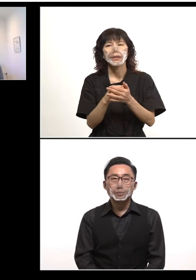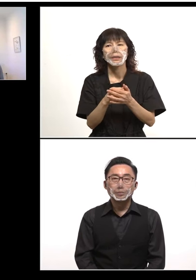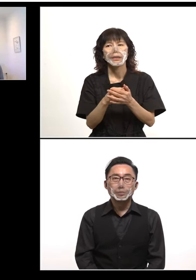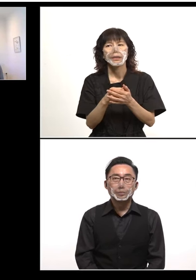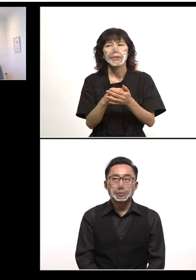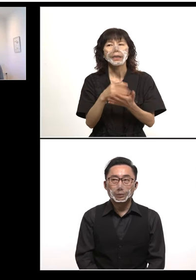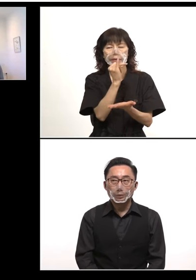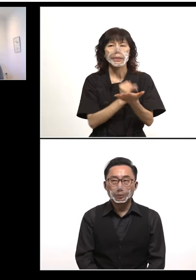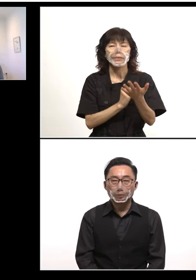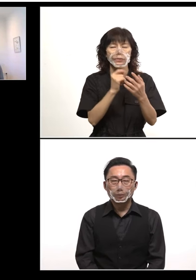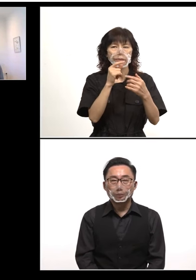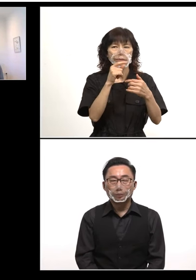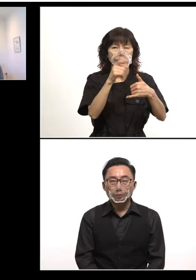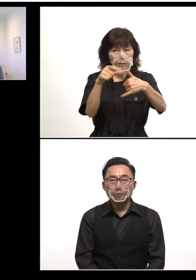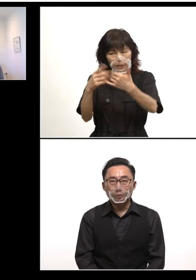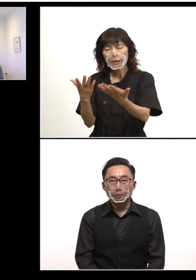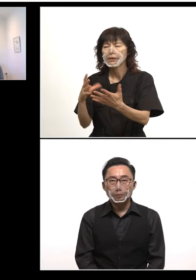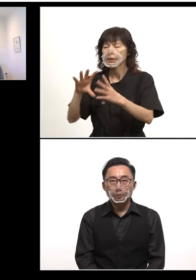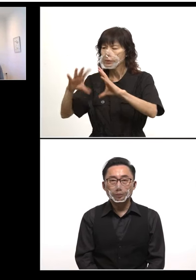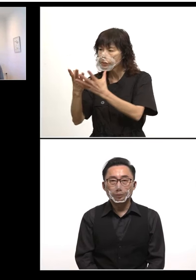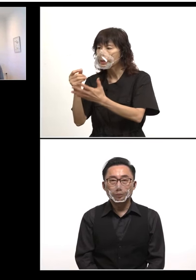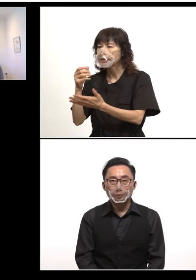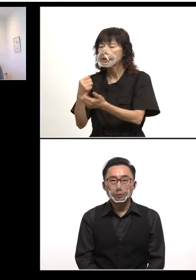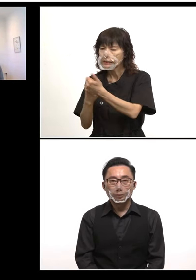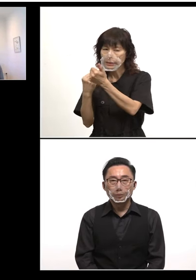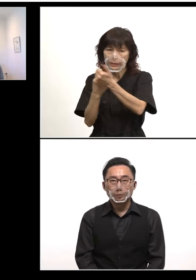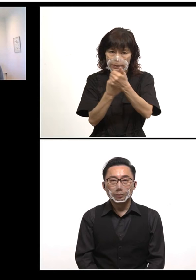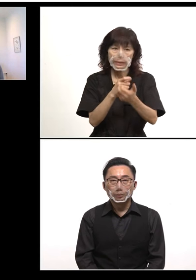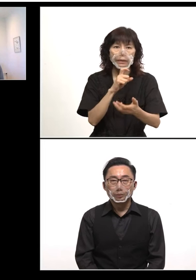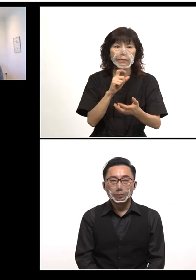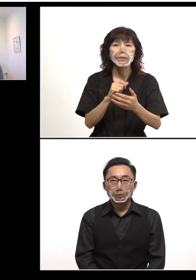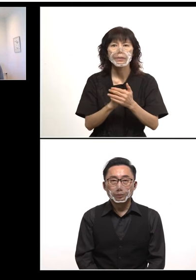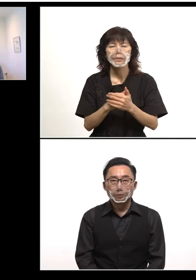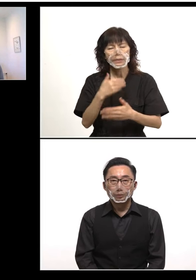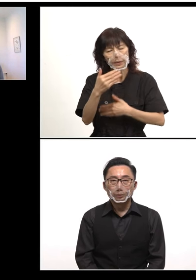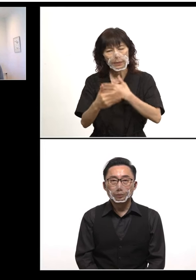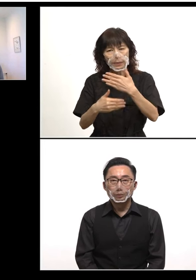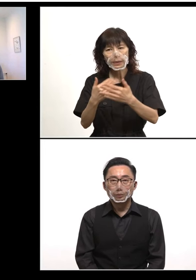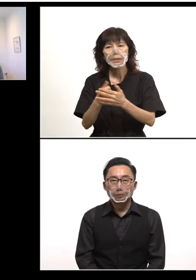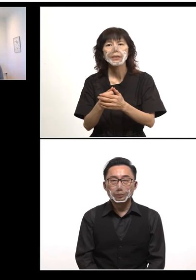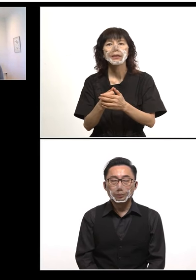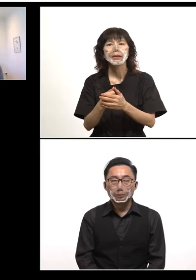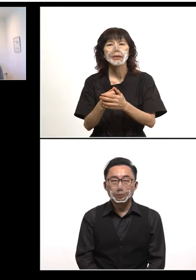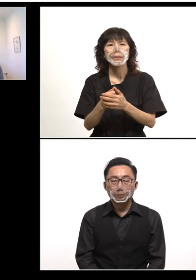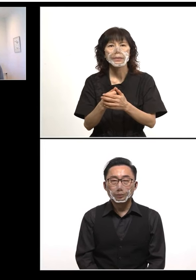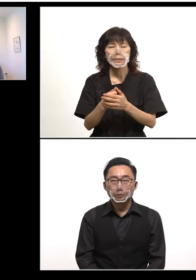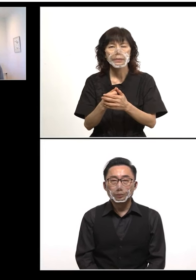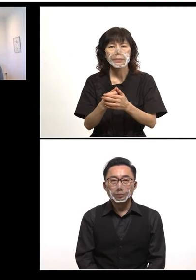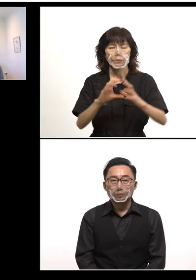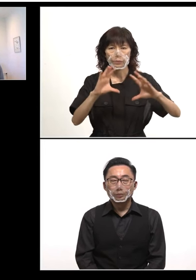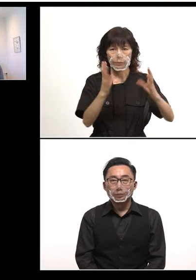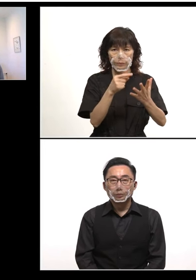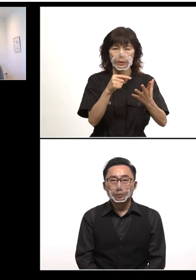術家或者一啲團體啦。咁希望其實咁樣慢慢可以即係培育到更多嘅一個群